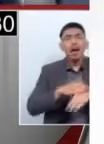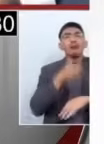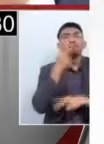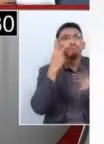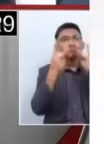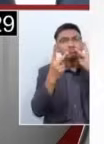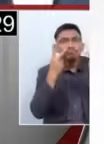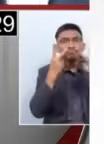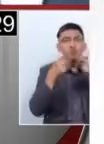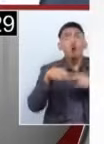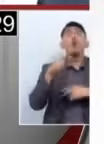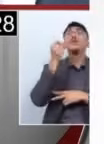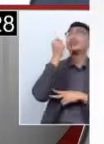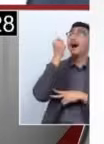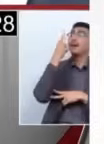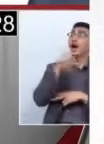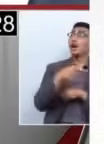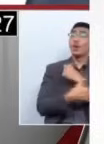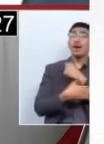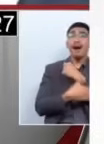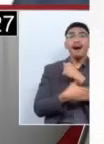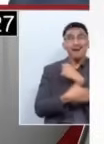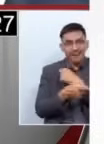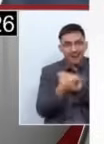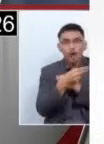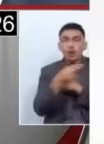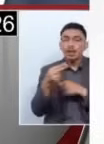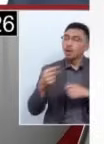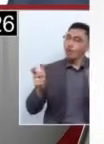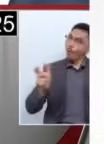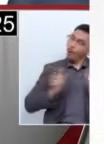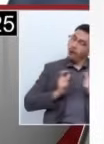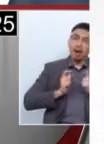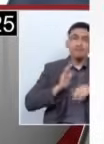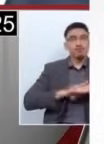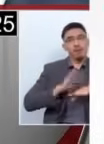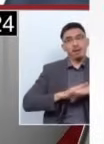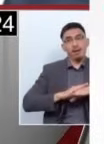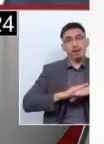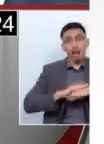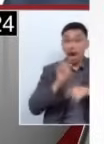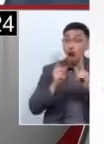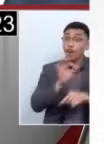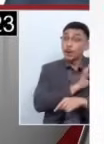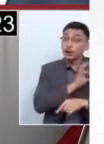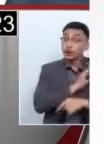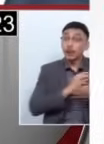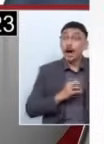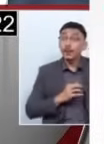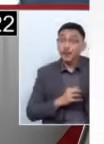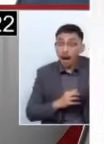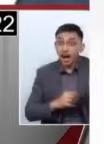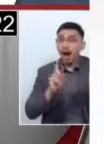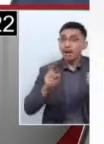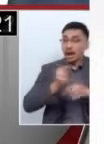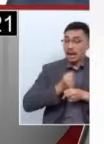kehidupan sehari-hari masyarakat kita. Oke, Mas Umam, seberapa signifikannya debat pamungkas ini terhadap suara para pemilih? Kan tinggal 2 minggu